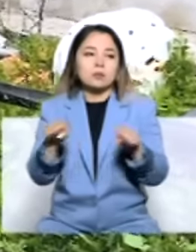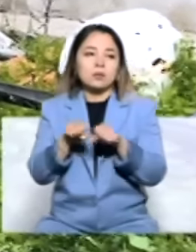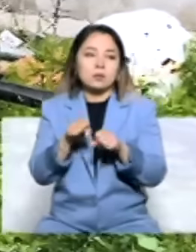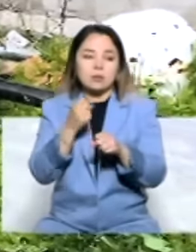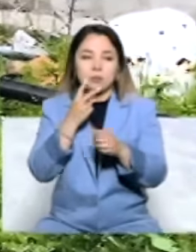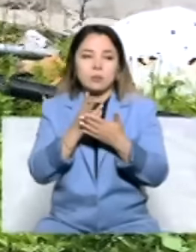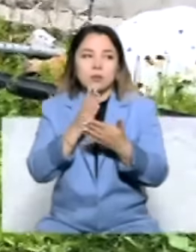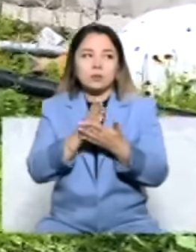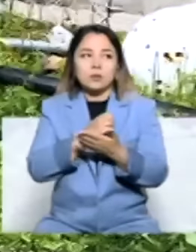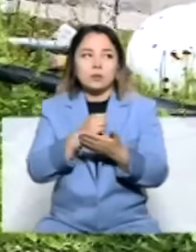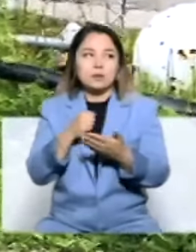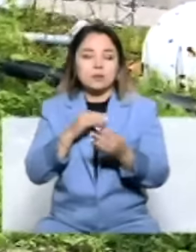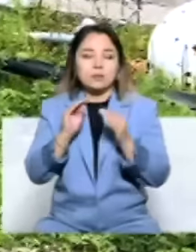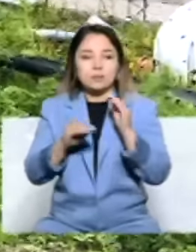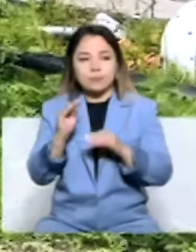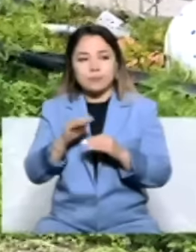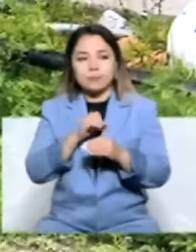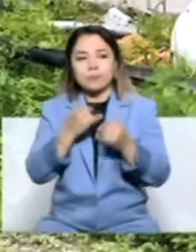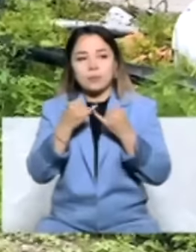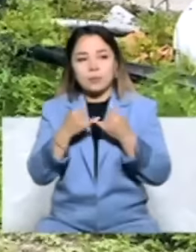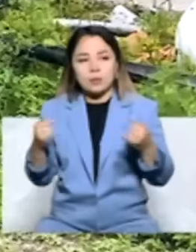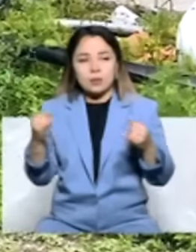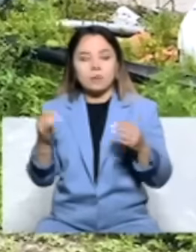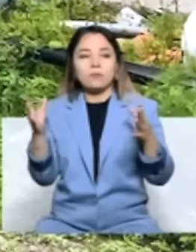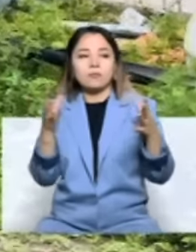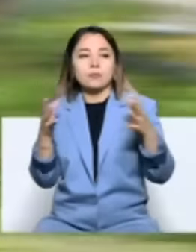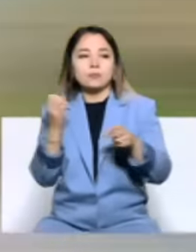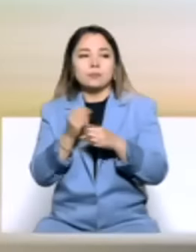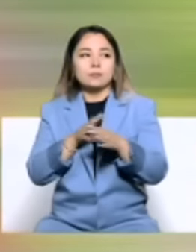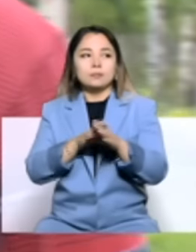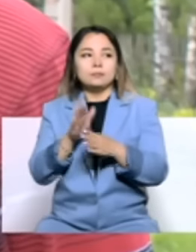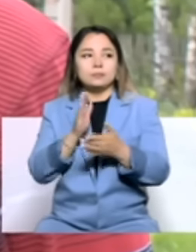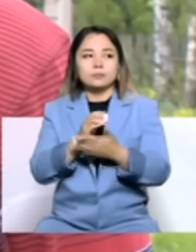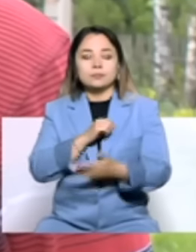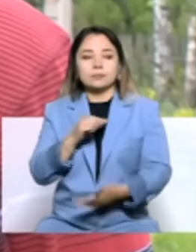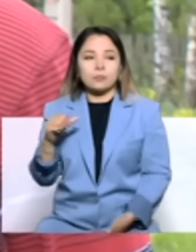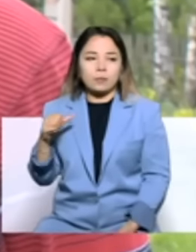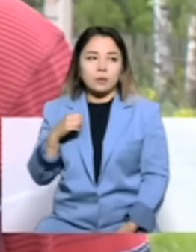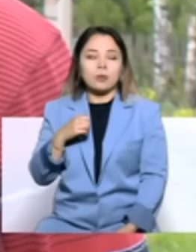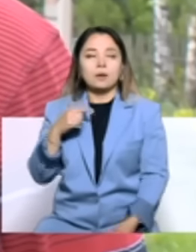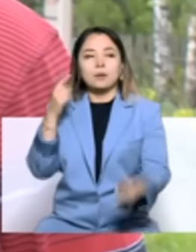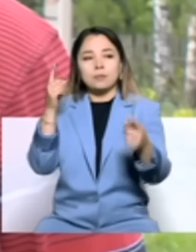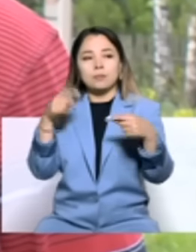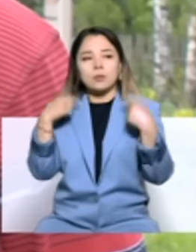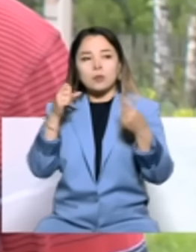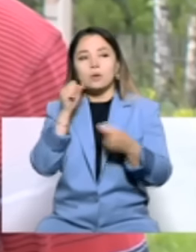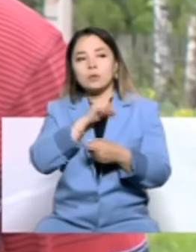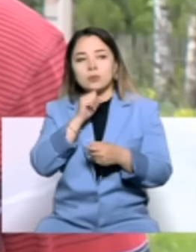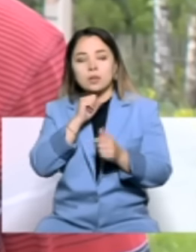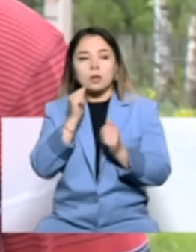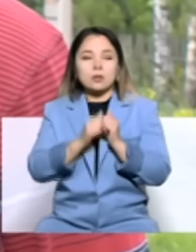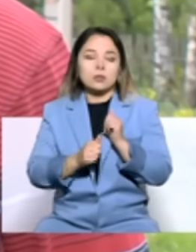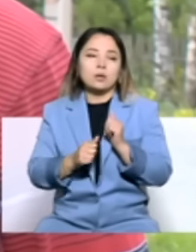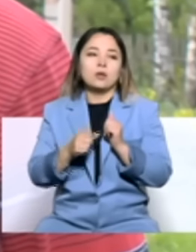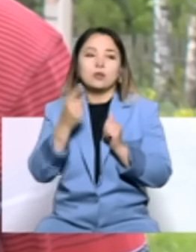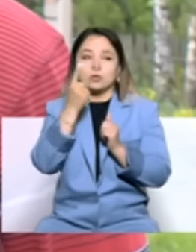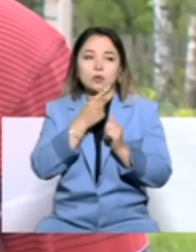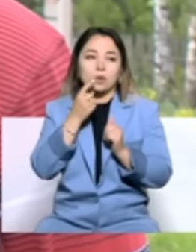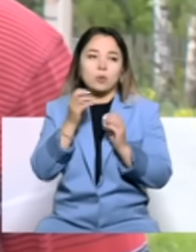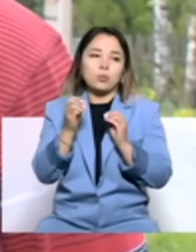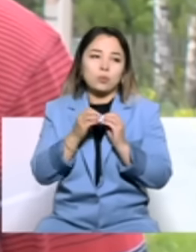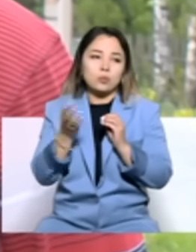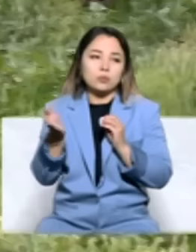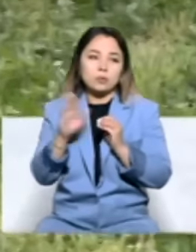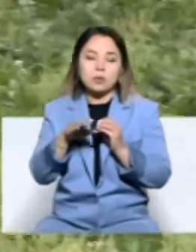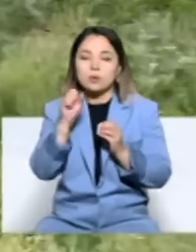Кол жасап ана сим орнотуп ичине төк жүргүзүп. Onun gibi mal urluğu köp bizde. Jılına 3 yaqtay mal ketedi, jılına